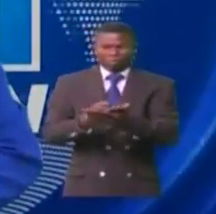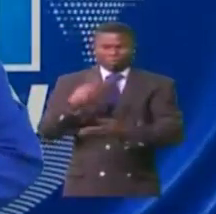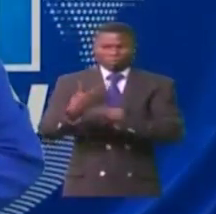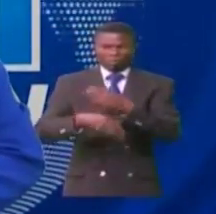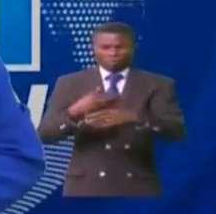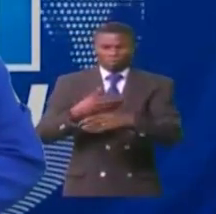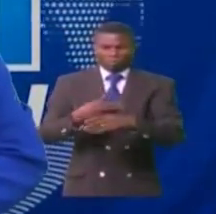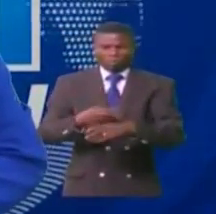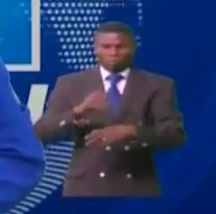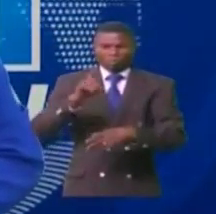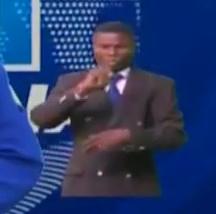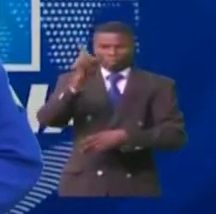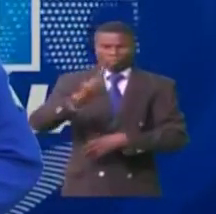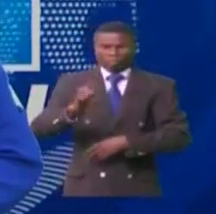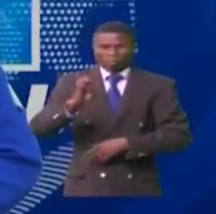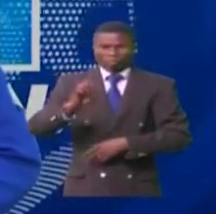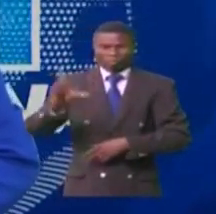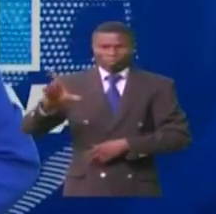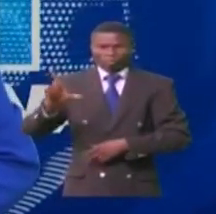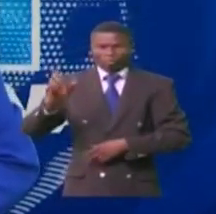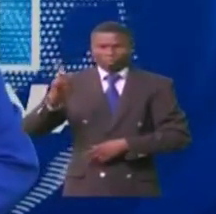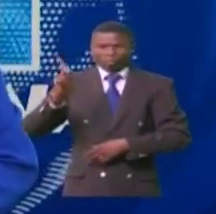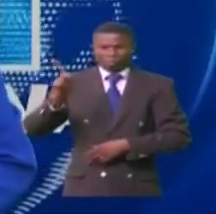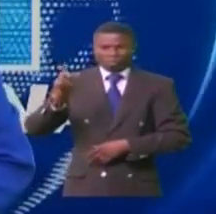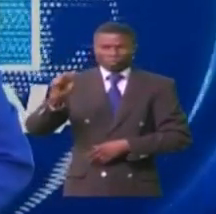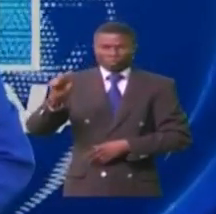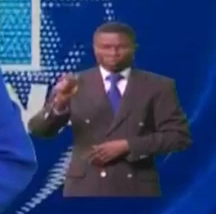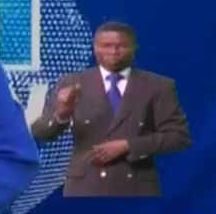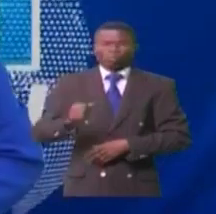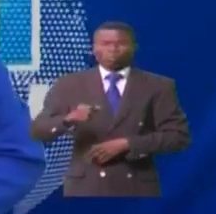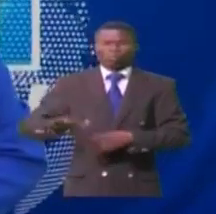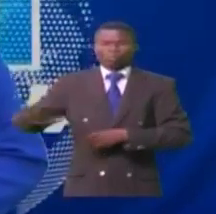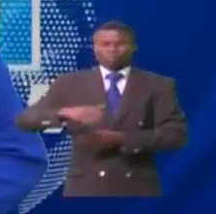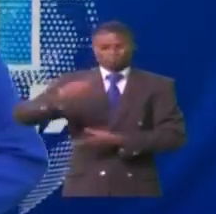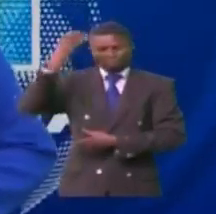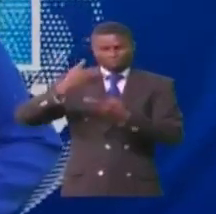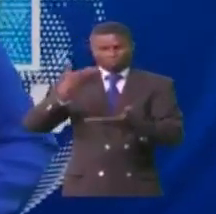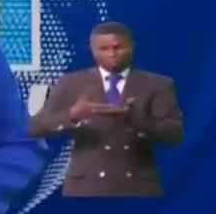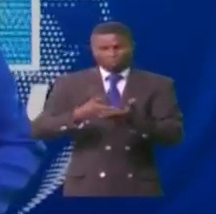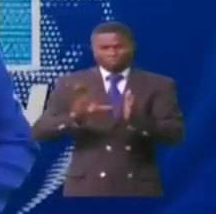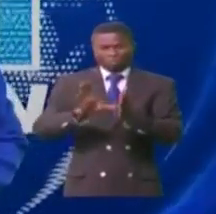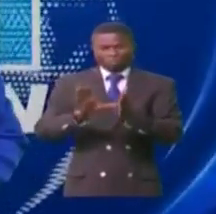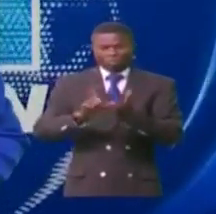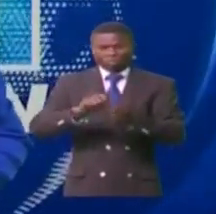la ZLECAF a eu lieu ce mardi à Kigali au Rwanda. Un